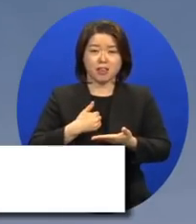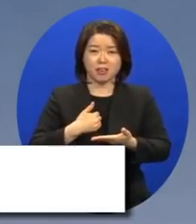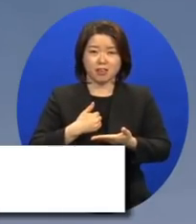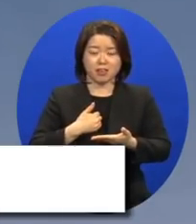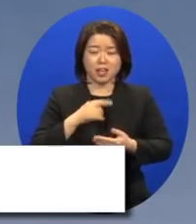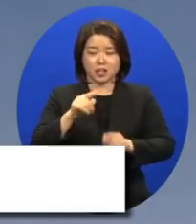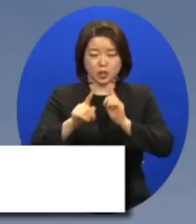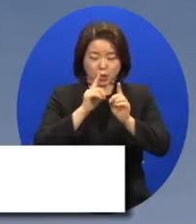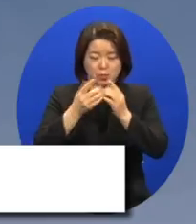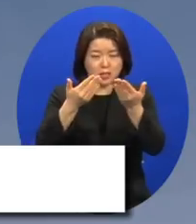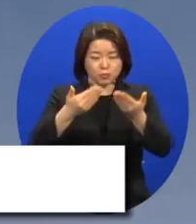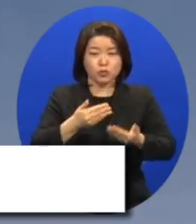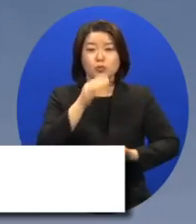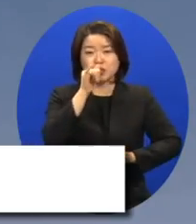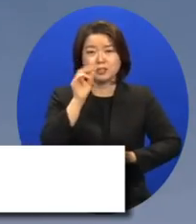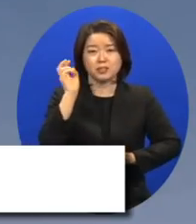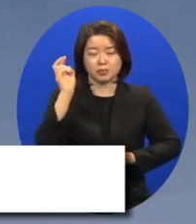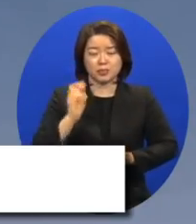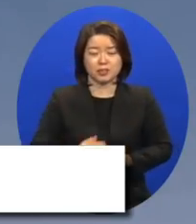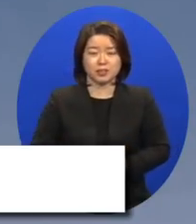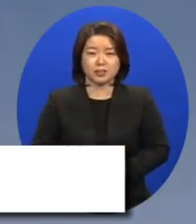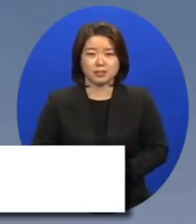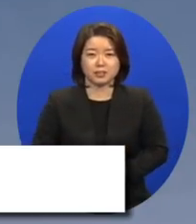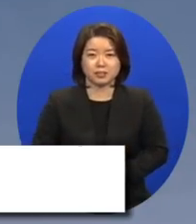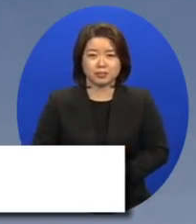말씀하고 계신 거 아니겠습니까